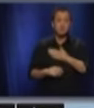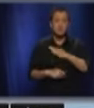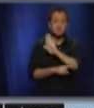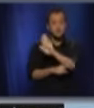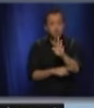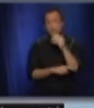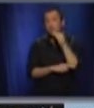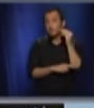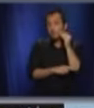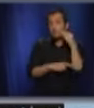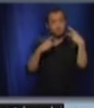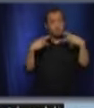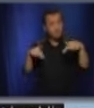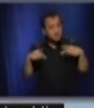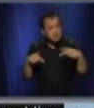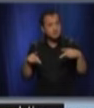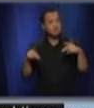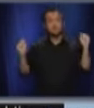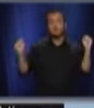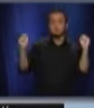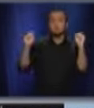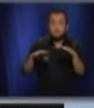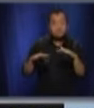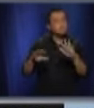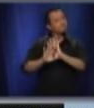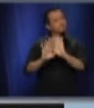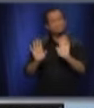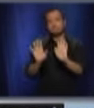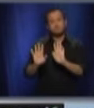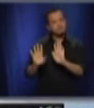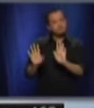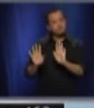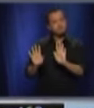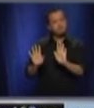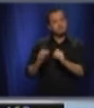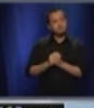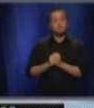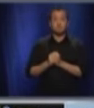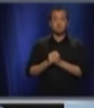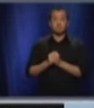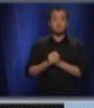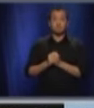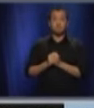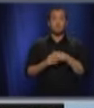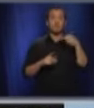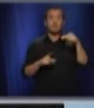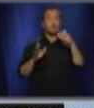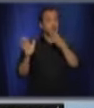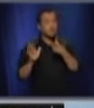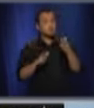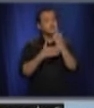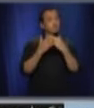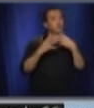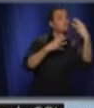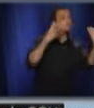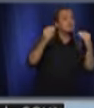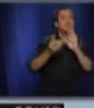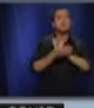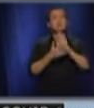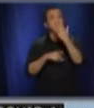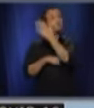n'organisez pas de parties privées. Donc, bien sûr, nous allons penser à des sanctions, mais